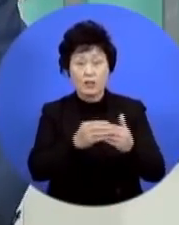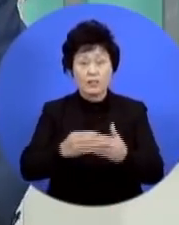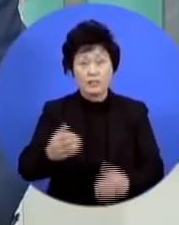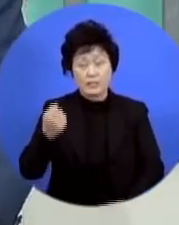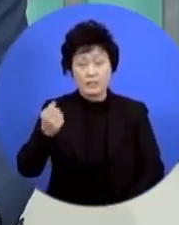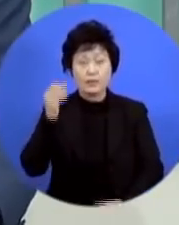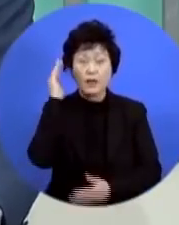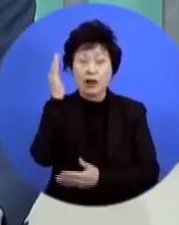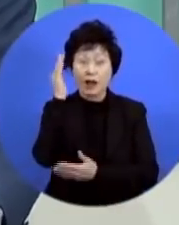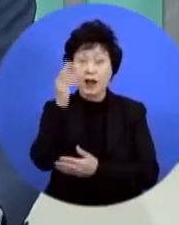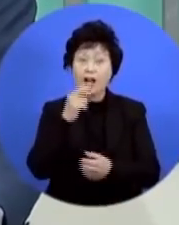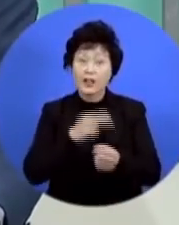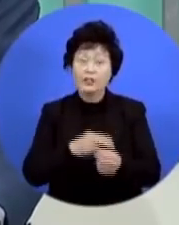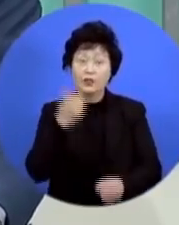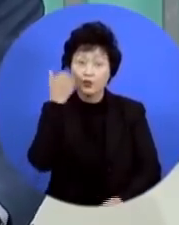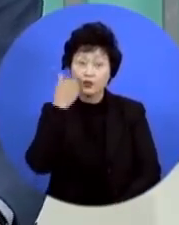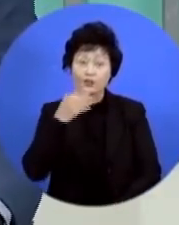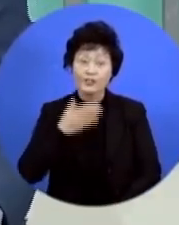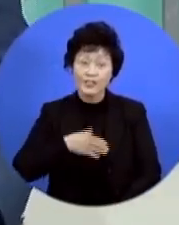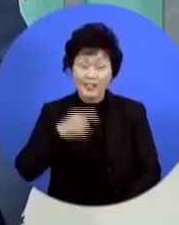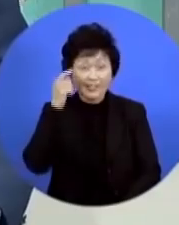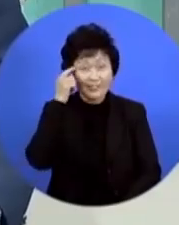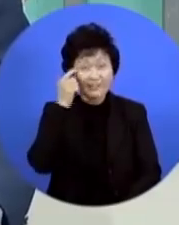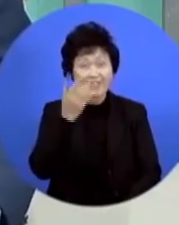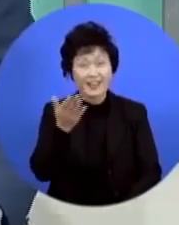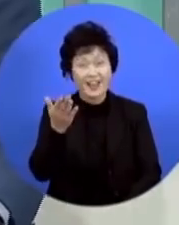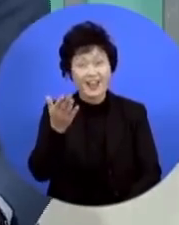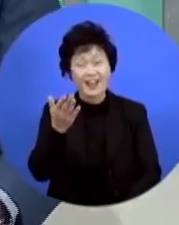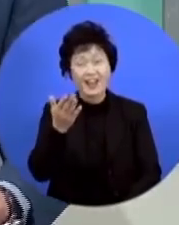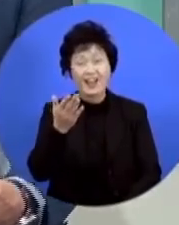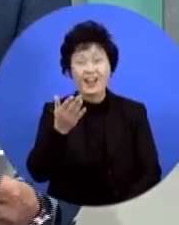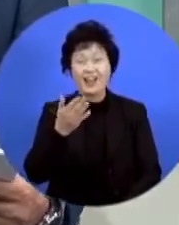아세요? 그분? 어떻게? 외자